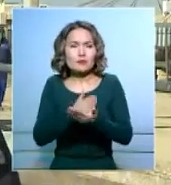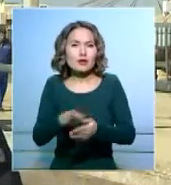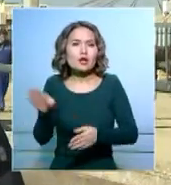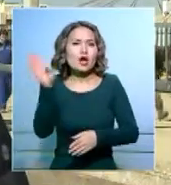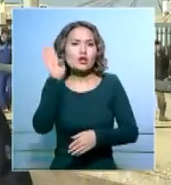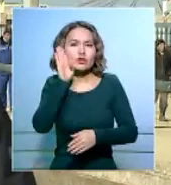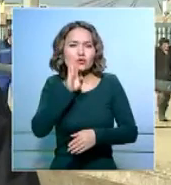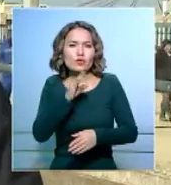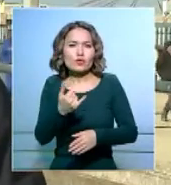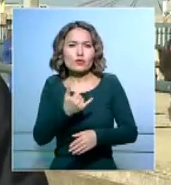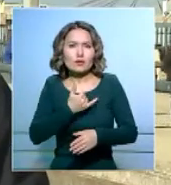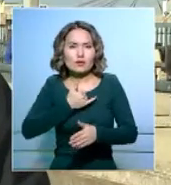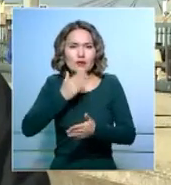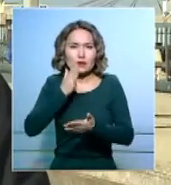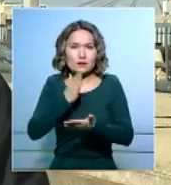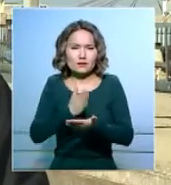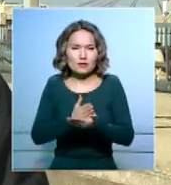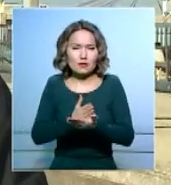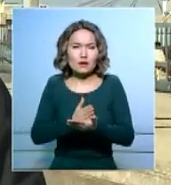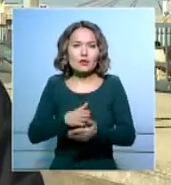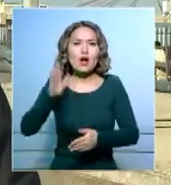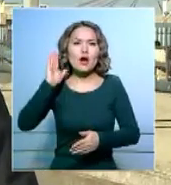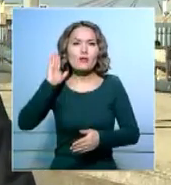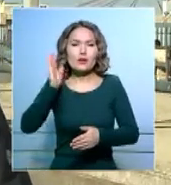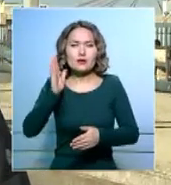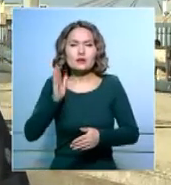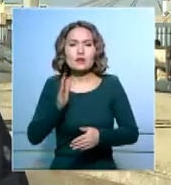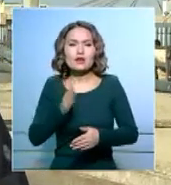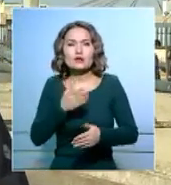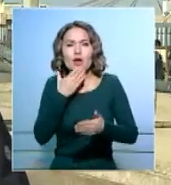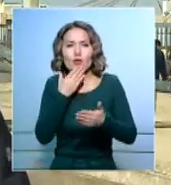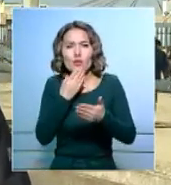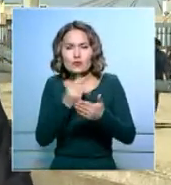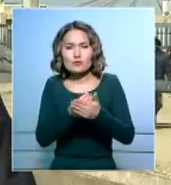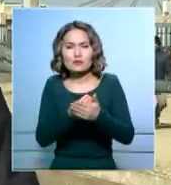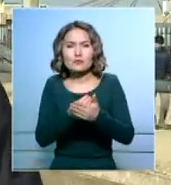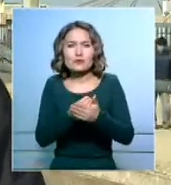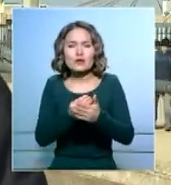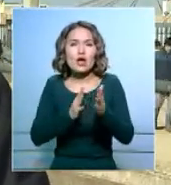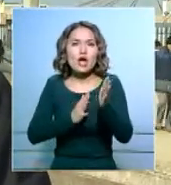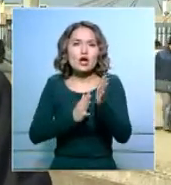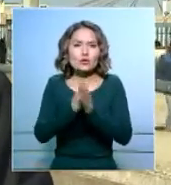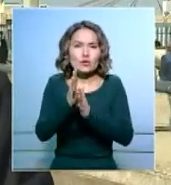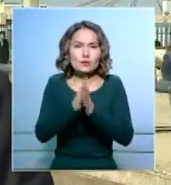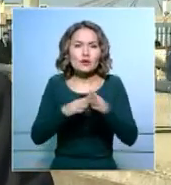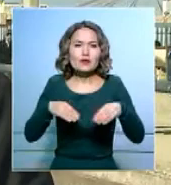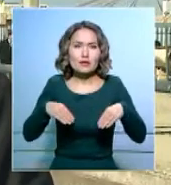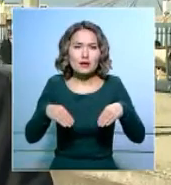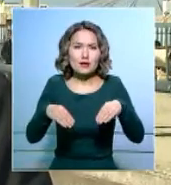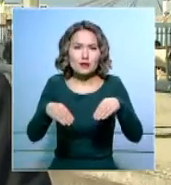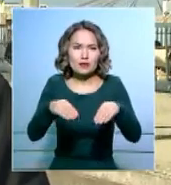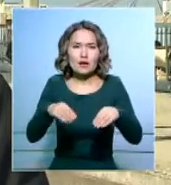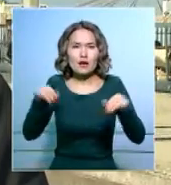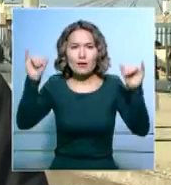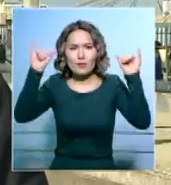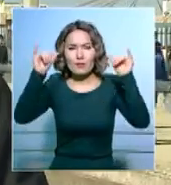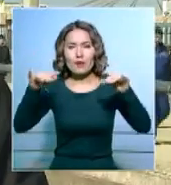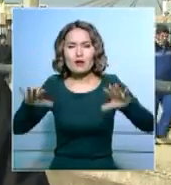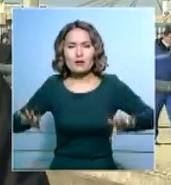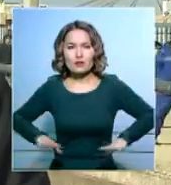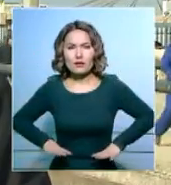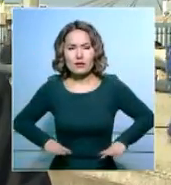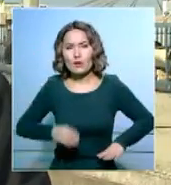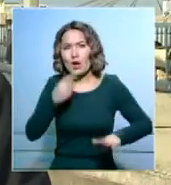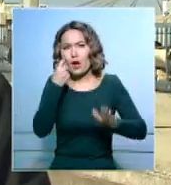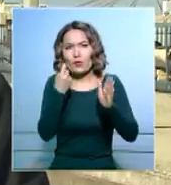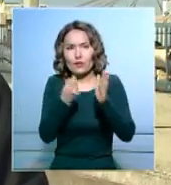жағдайда осында жоңышқа егіп, мына малдың шөбін осы өзімізден өндіреміз деген ойымыз бар. Енді